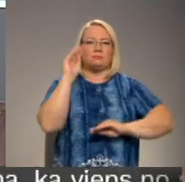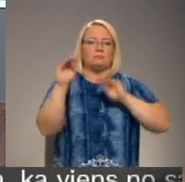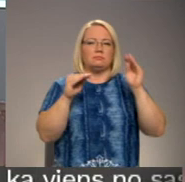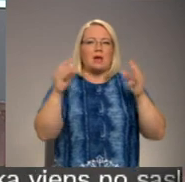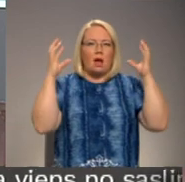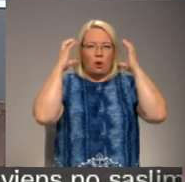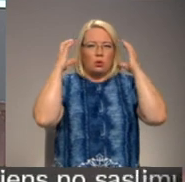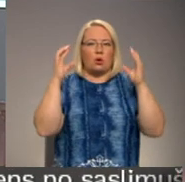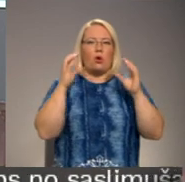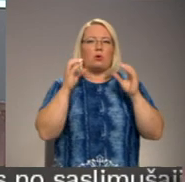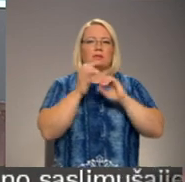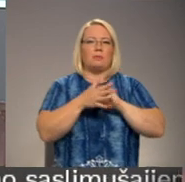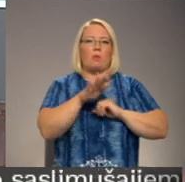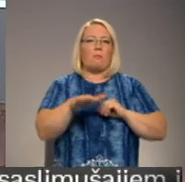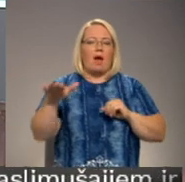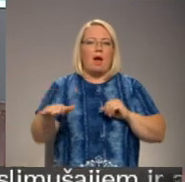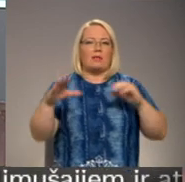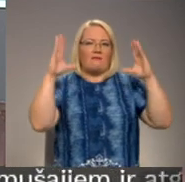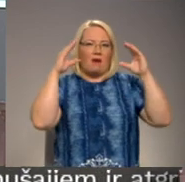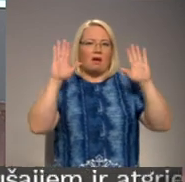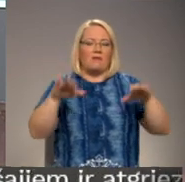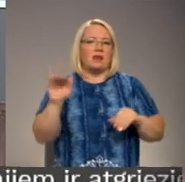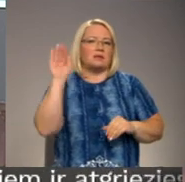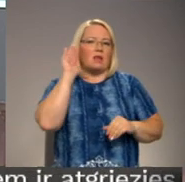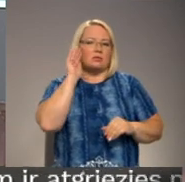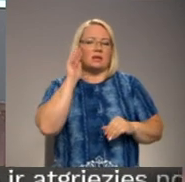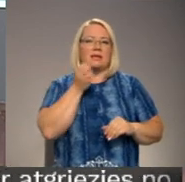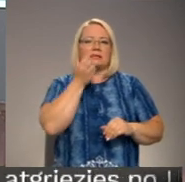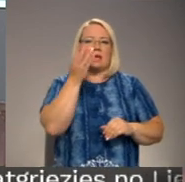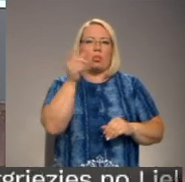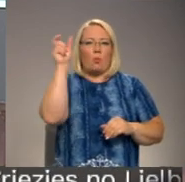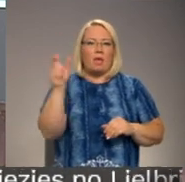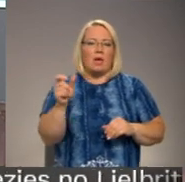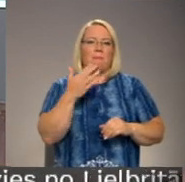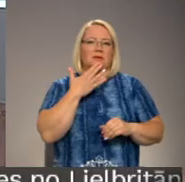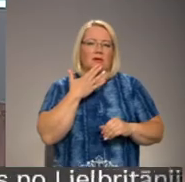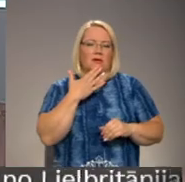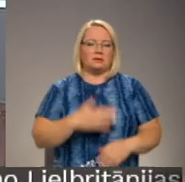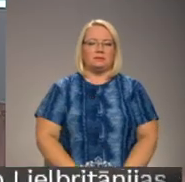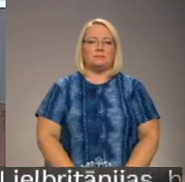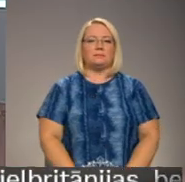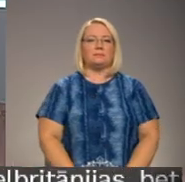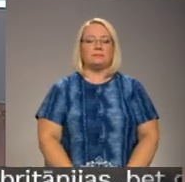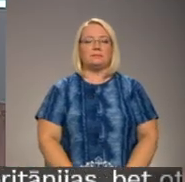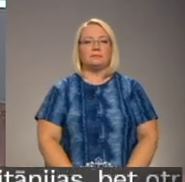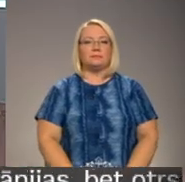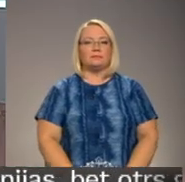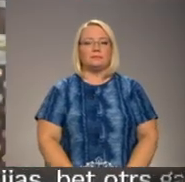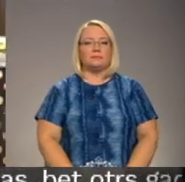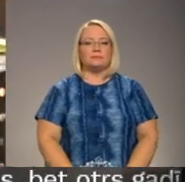sistēma un bērni vakarā varēs klausīties Imanta Ziedoņa pasakas. Skrējienā devās arī kolēģi no Skrundas televīzijas.